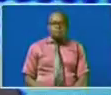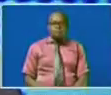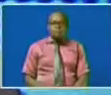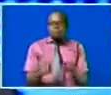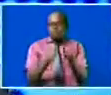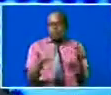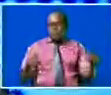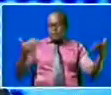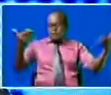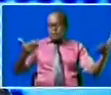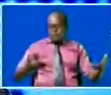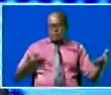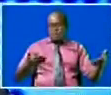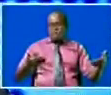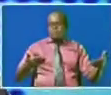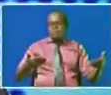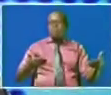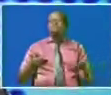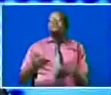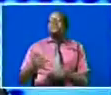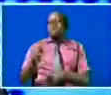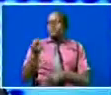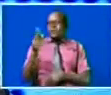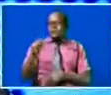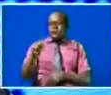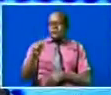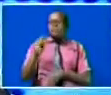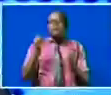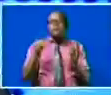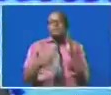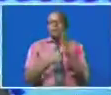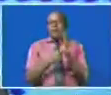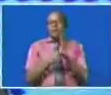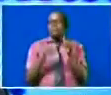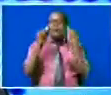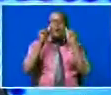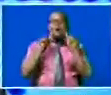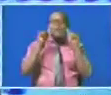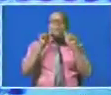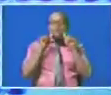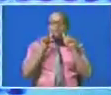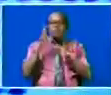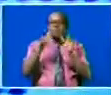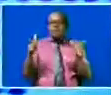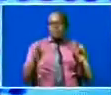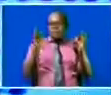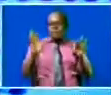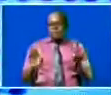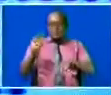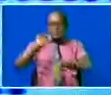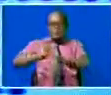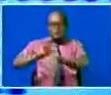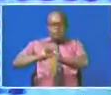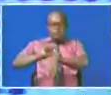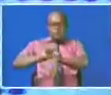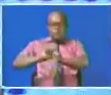Na mtazamaji, karibu kwa taarifa kamili za KTN leo. Jina langu ni Ali Manzu, mtangazaji mwenzangu kwa lugha ya ishara ni Gideon Mbogo.